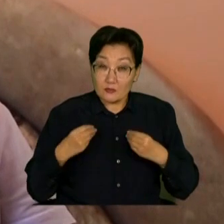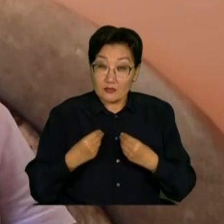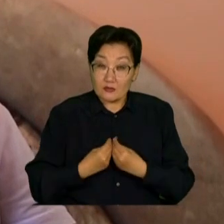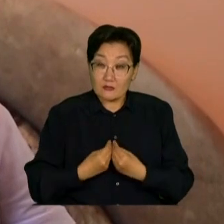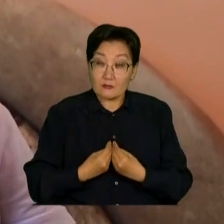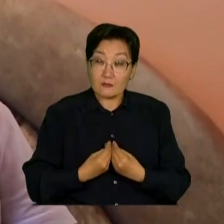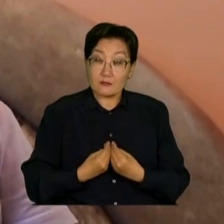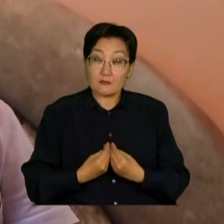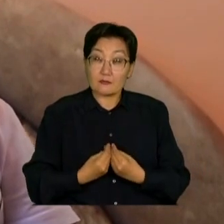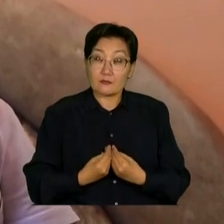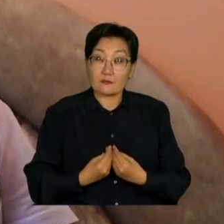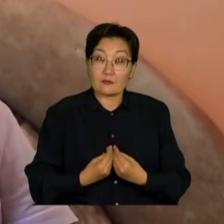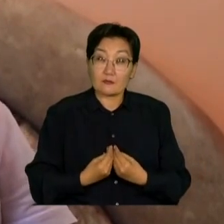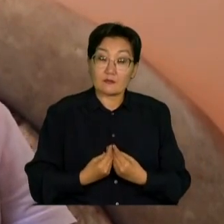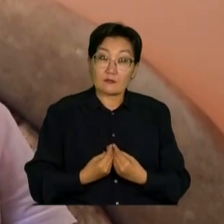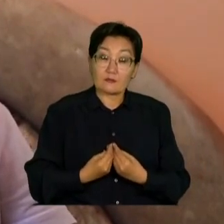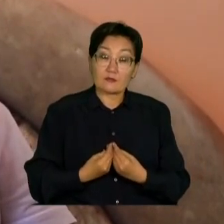келген.